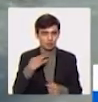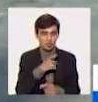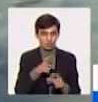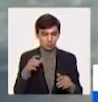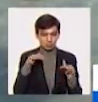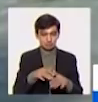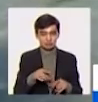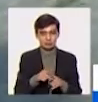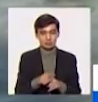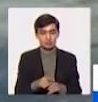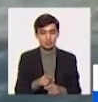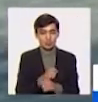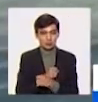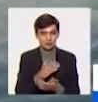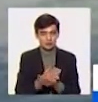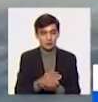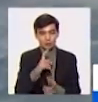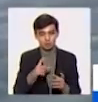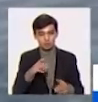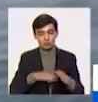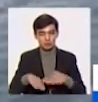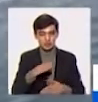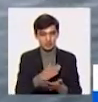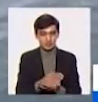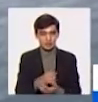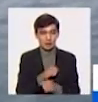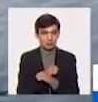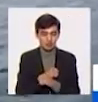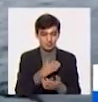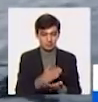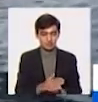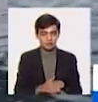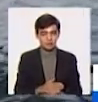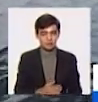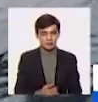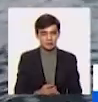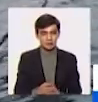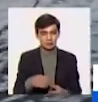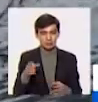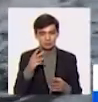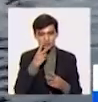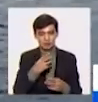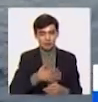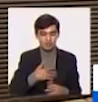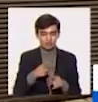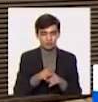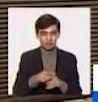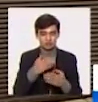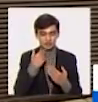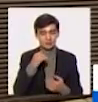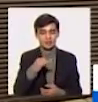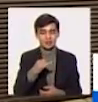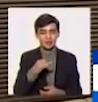много. Люди купаются, отдыхают, никакой напряженности.